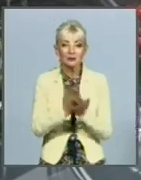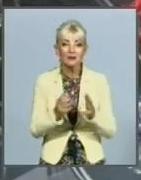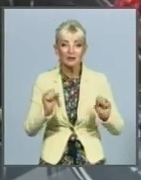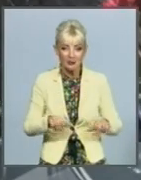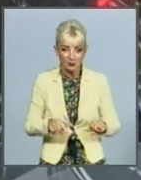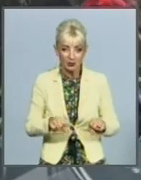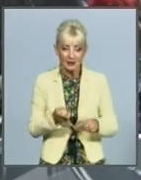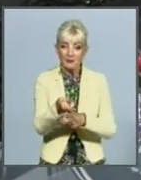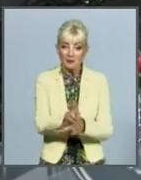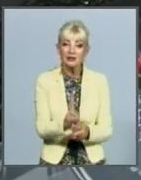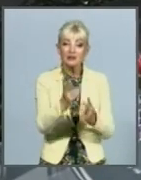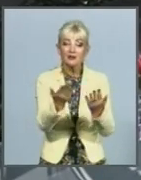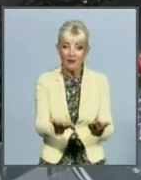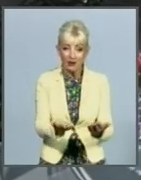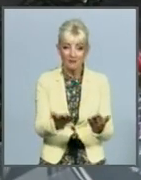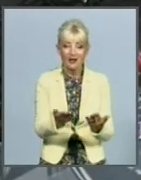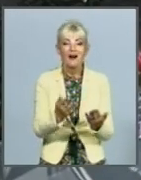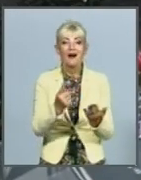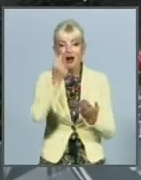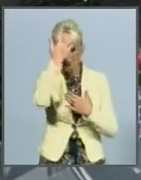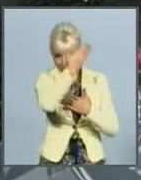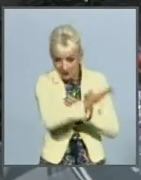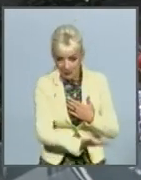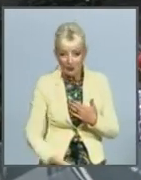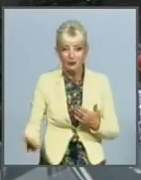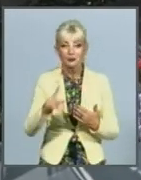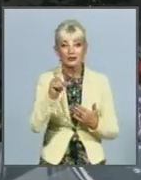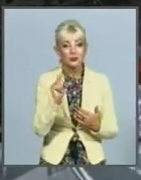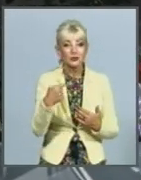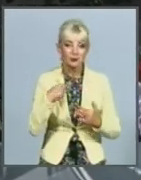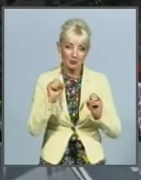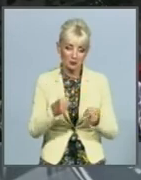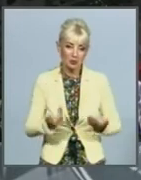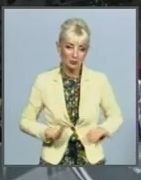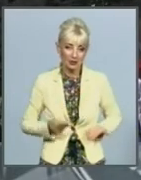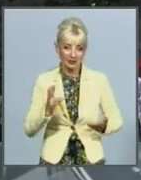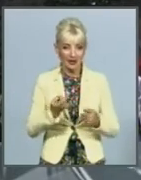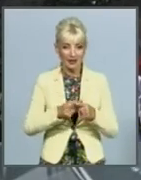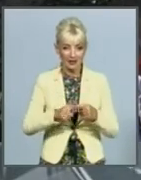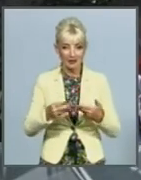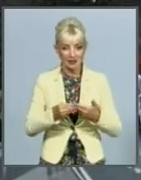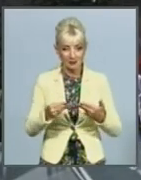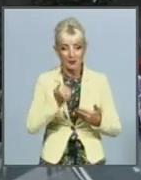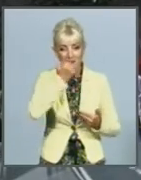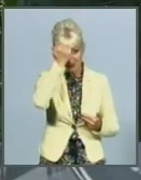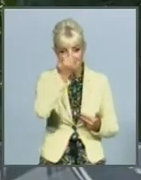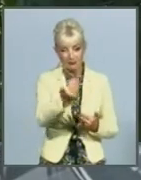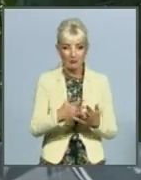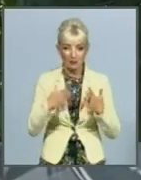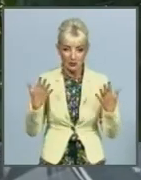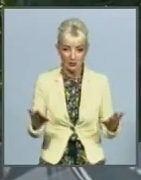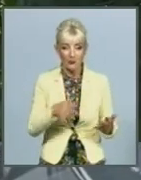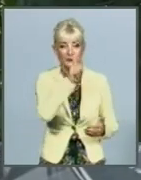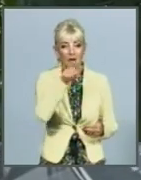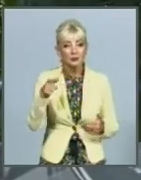возможность прийти к вам. Огромный вам поклон за то, что мы можем сегодня жить на этой земле. Спасибо вам большое. Люди в